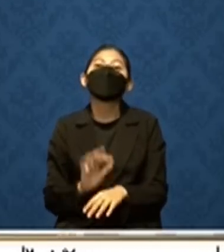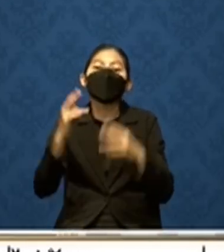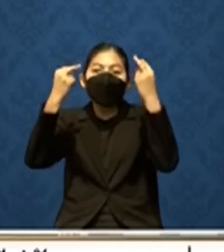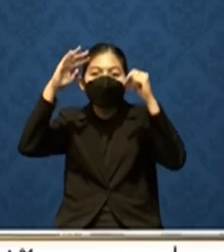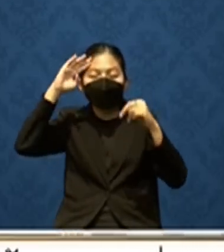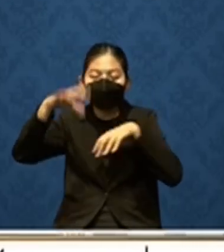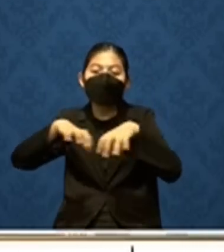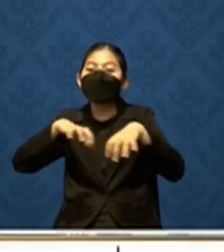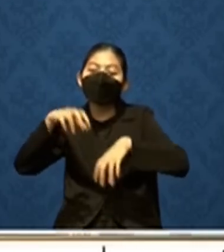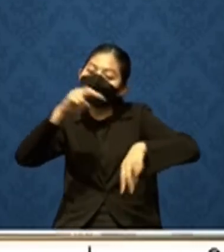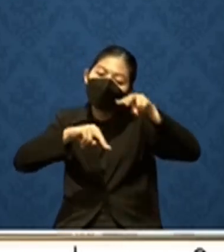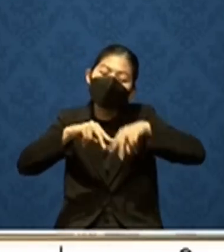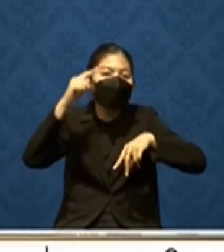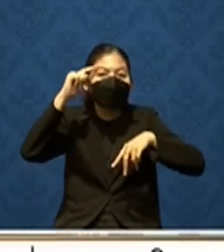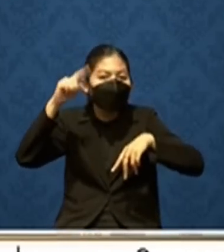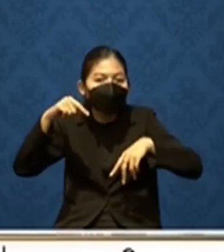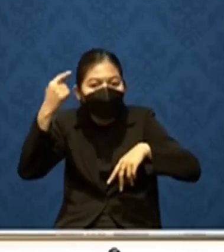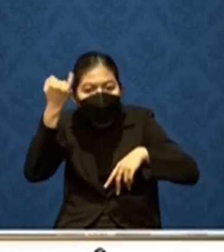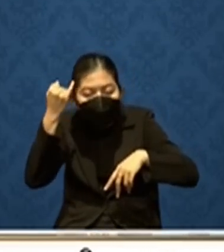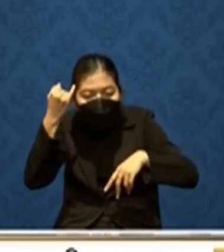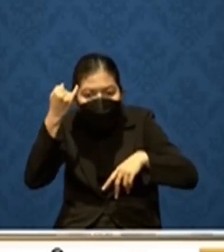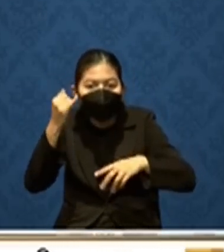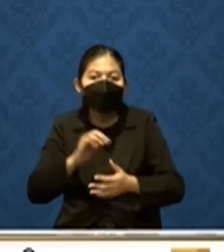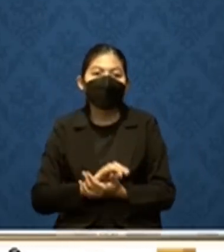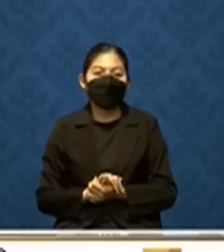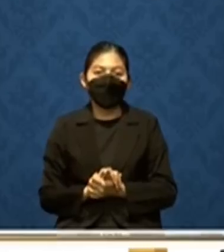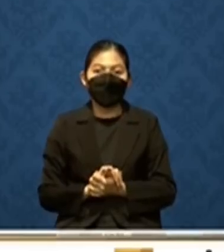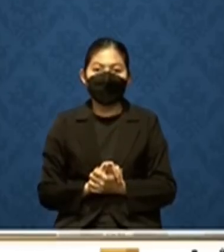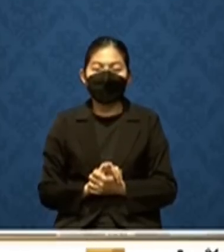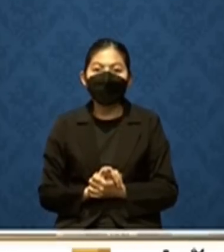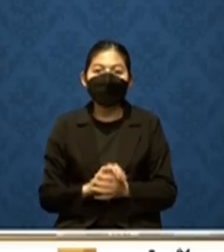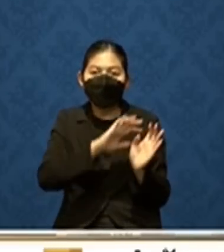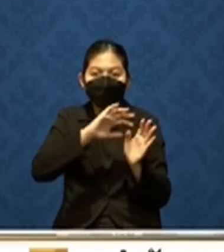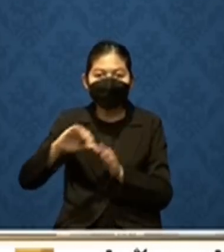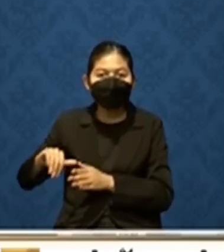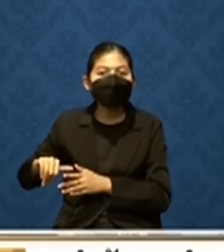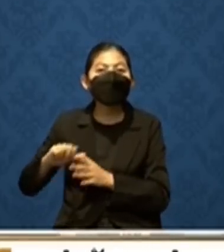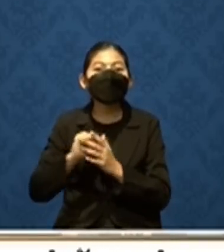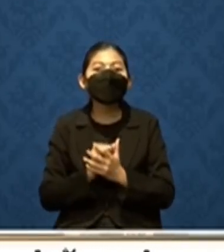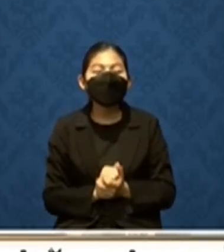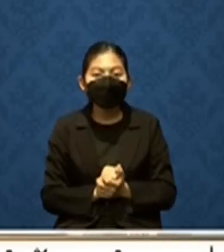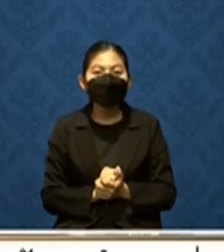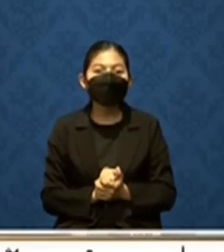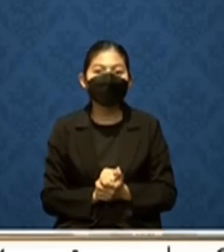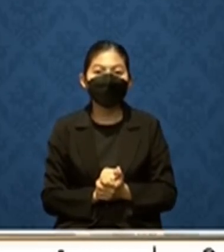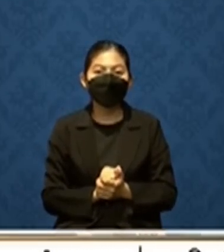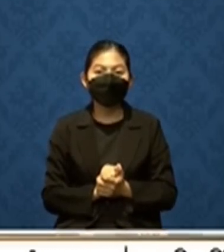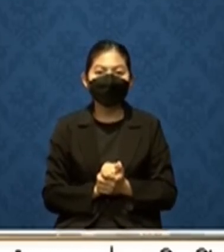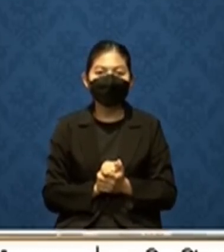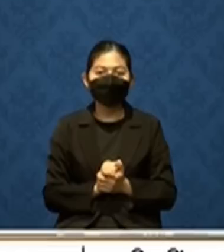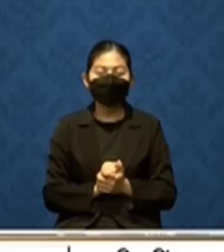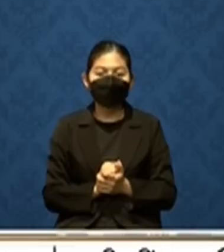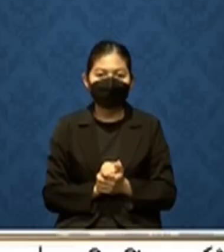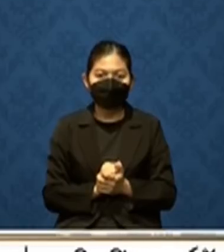รายละเอียดมีเพื่อนสมาชิกมาขยายตำแหน่งครับเดินต่อไปก็เท่านั้นครับด้านต่อไป